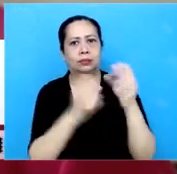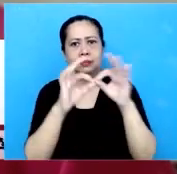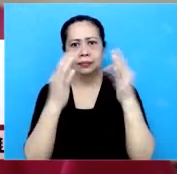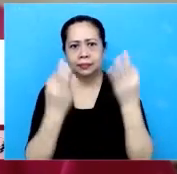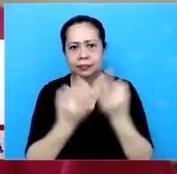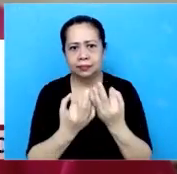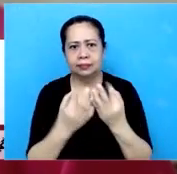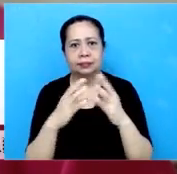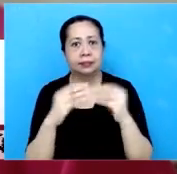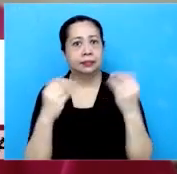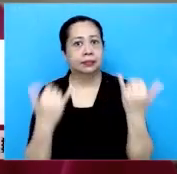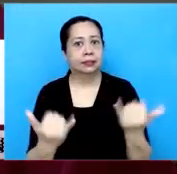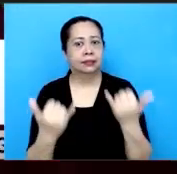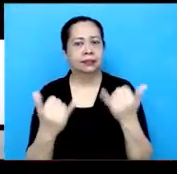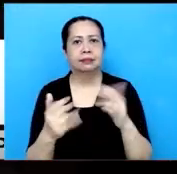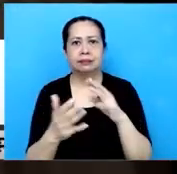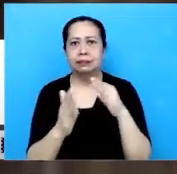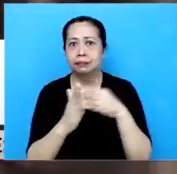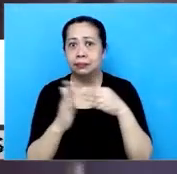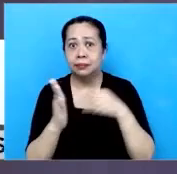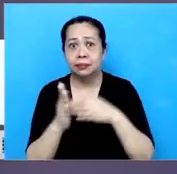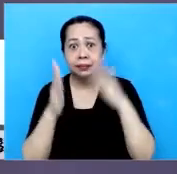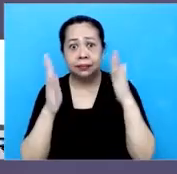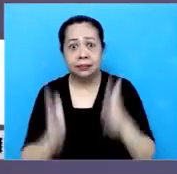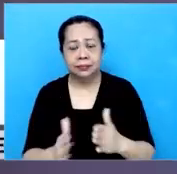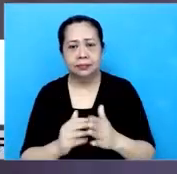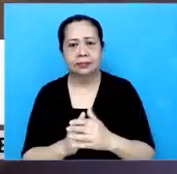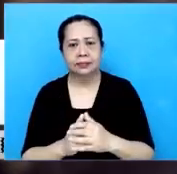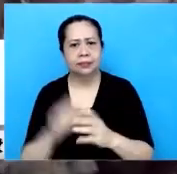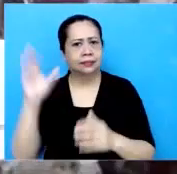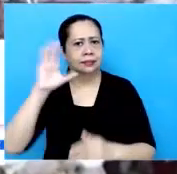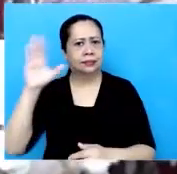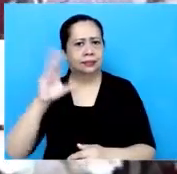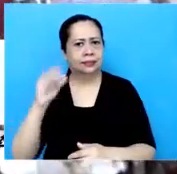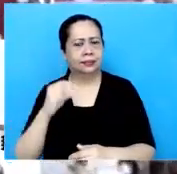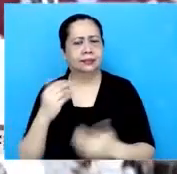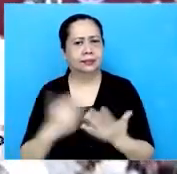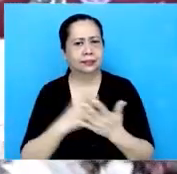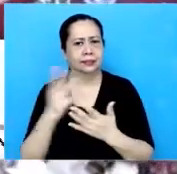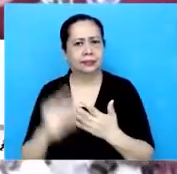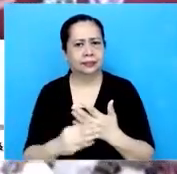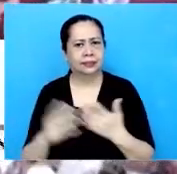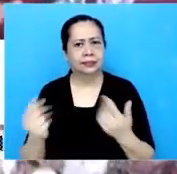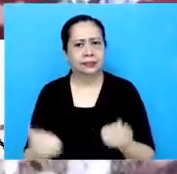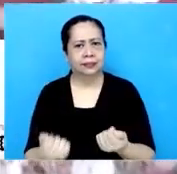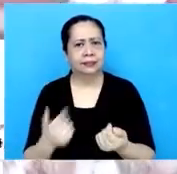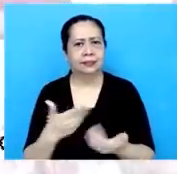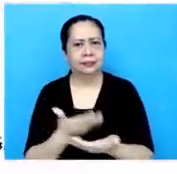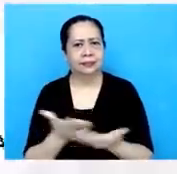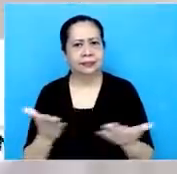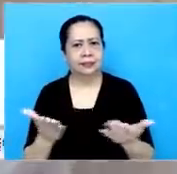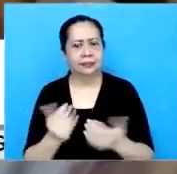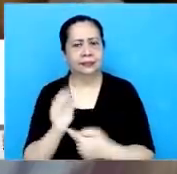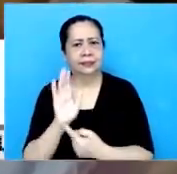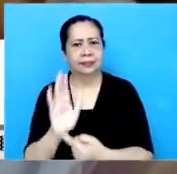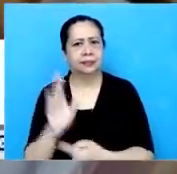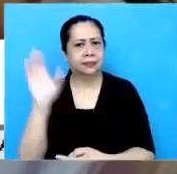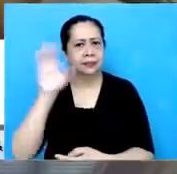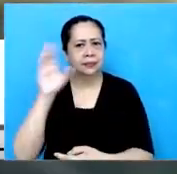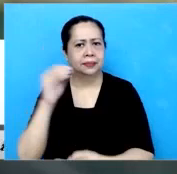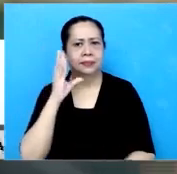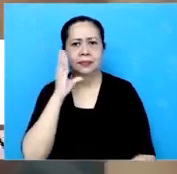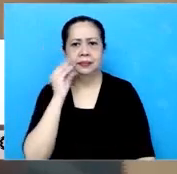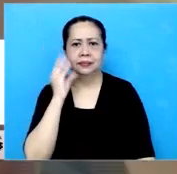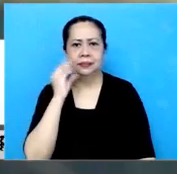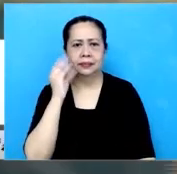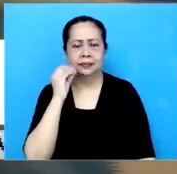at ngayon nga'y isa ng bilyonarya. Kakaiba raw ang serye, lalo na't itinatampok dito ang mga pambihirang karanasan